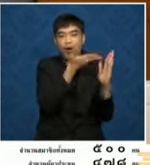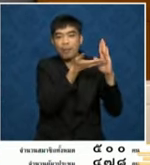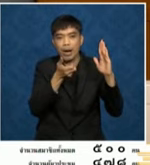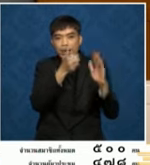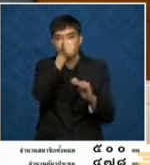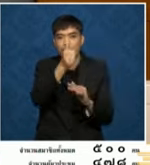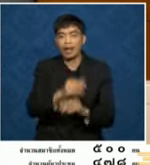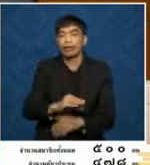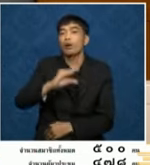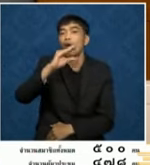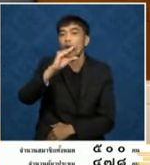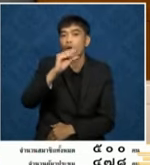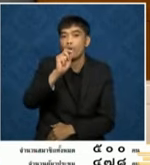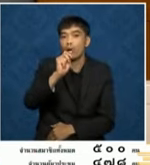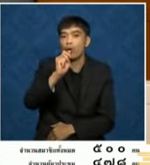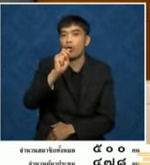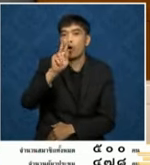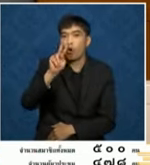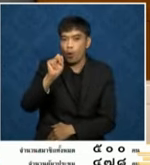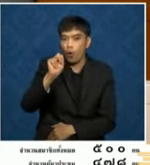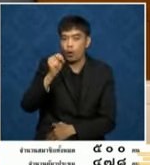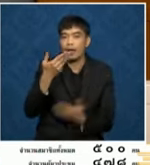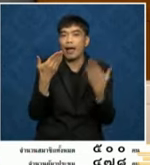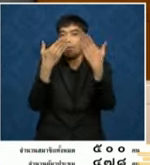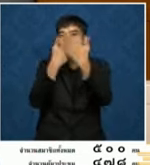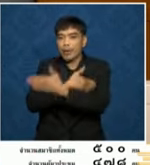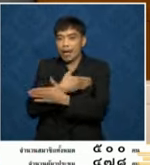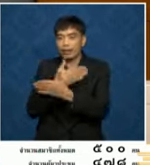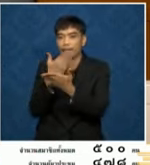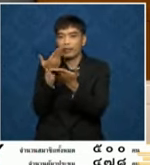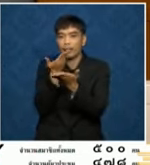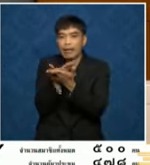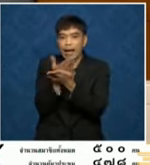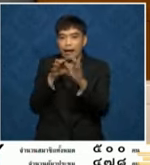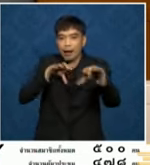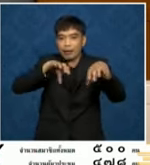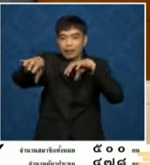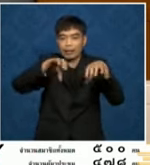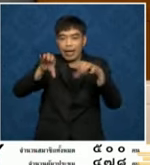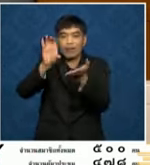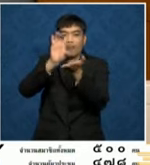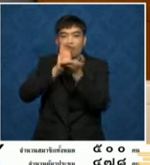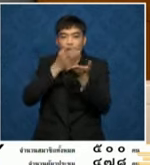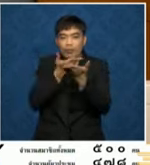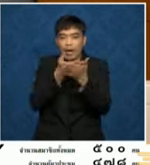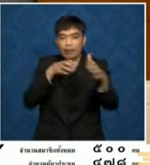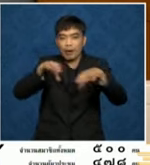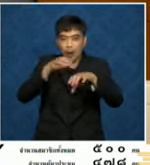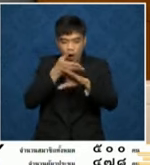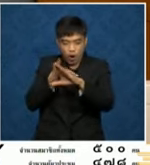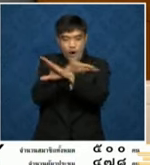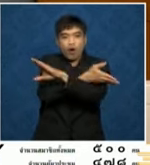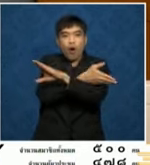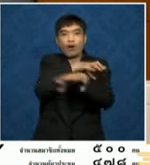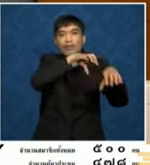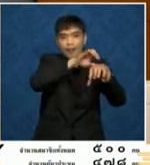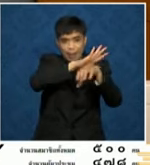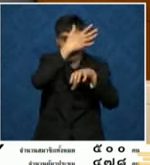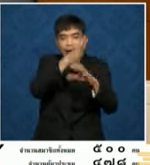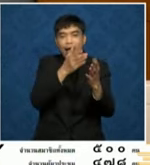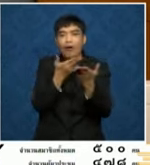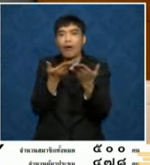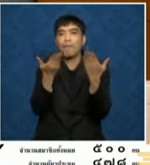โอนเปลี่ยนแปลงเงินจัดสรรงบประมาณไปพลางก่อนที่ได้ดำเนินการไปแล้วเป็นการเป